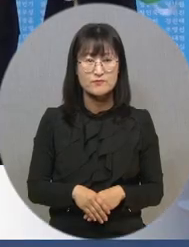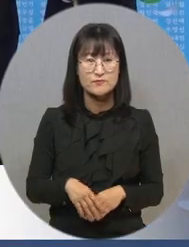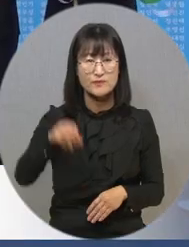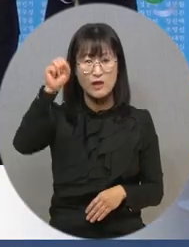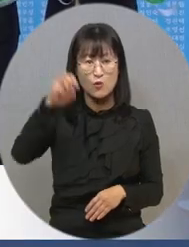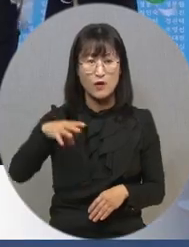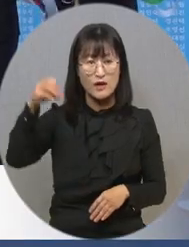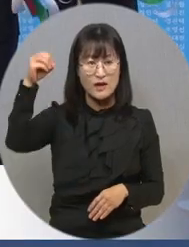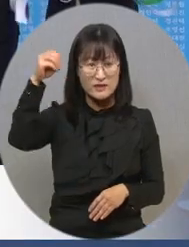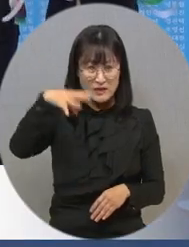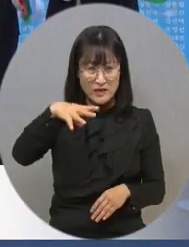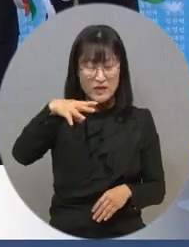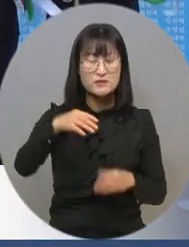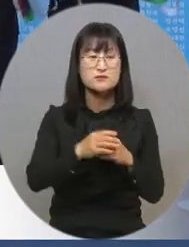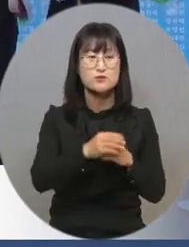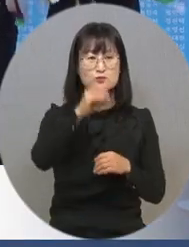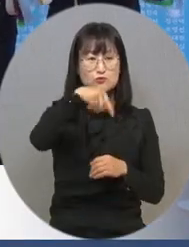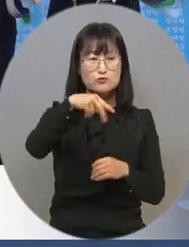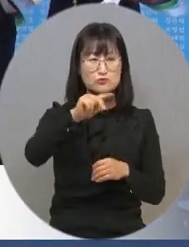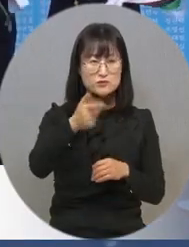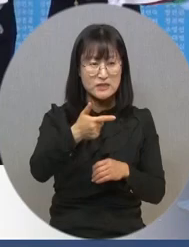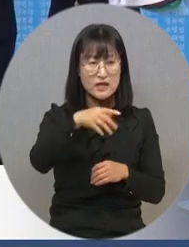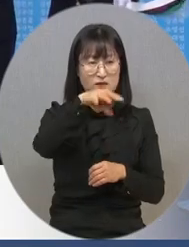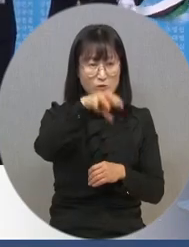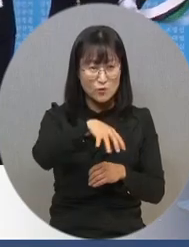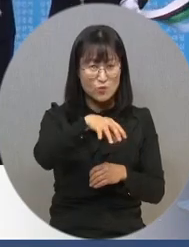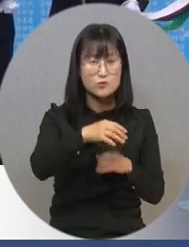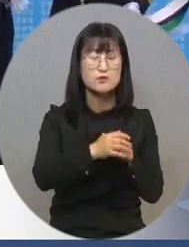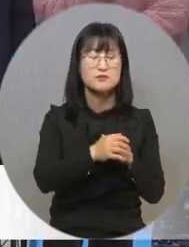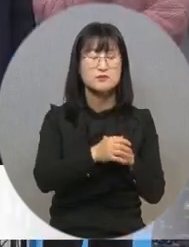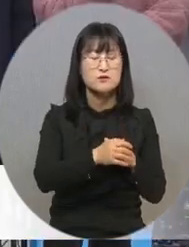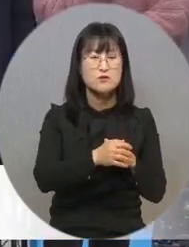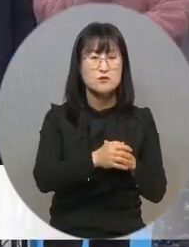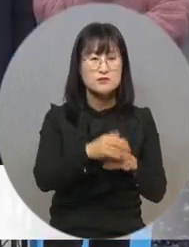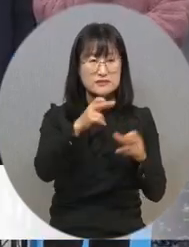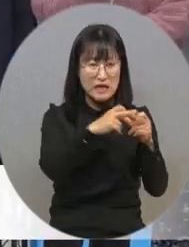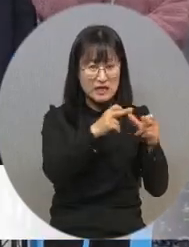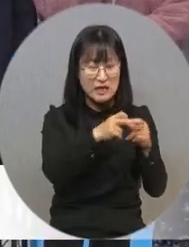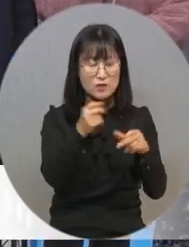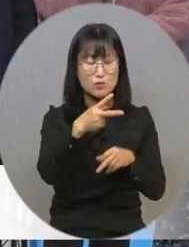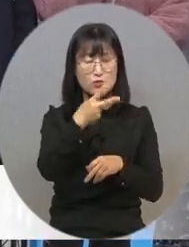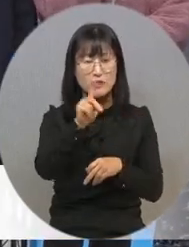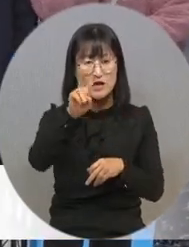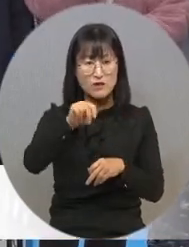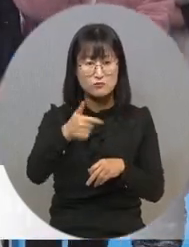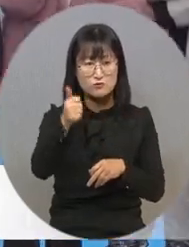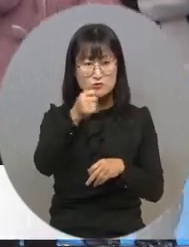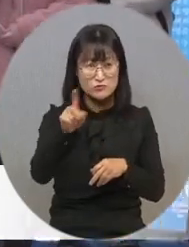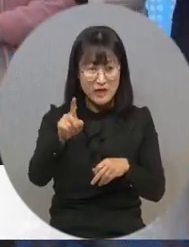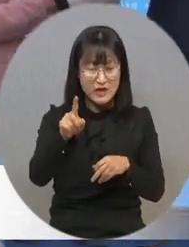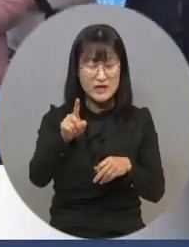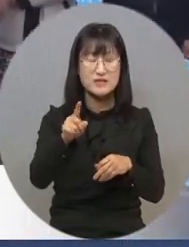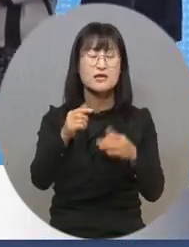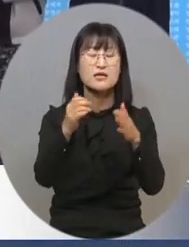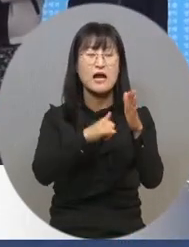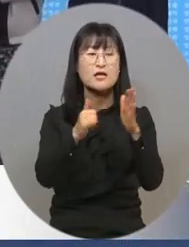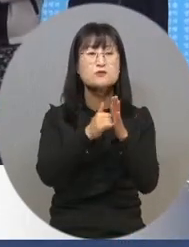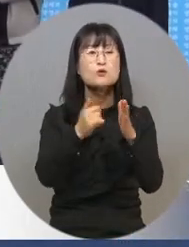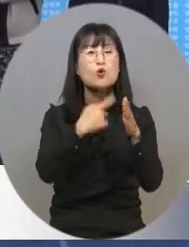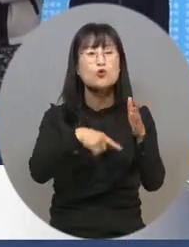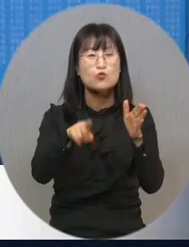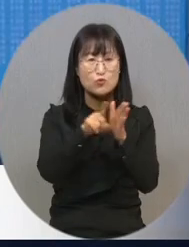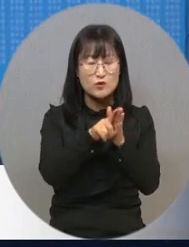광양읍 우산의 장애인 다자녀 다문화 가정 등 주환경 취약계층 위한 새 자리가